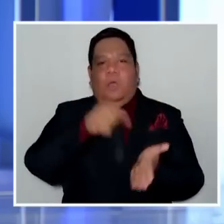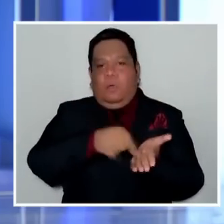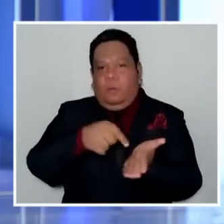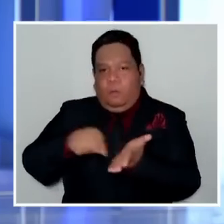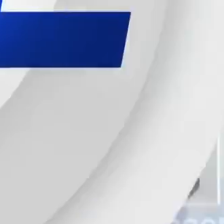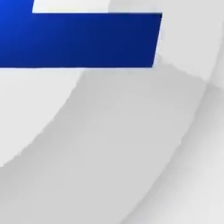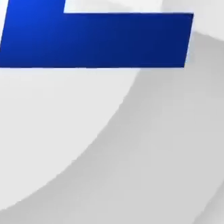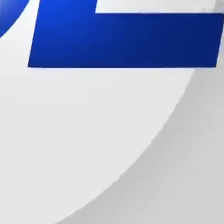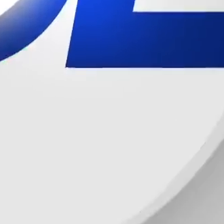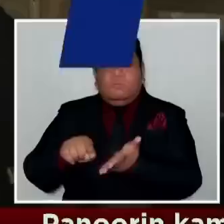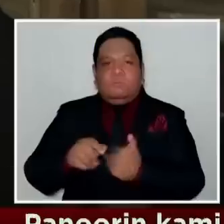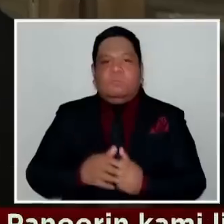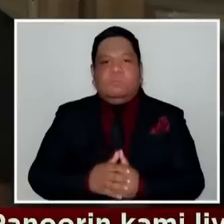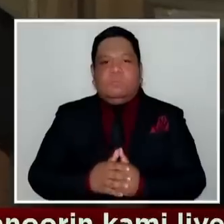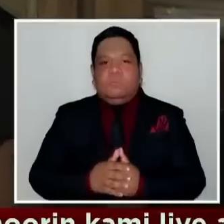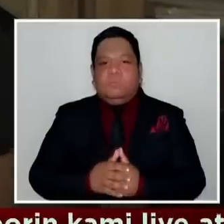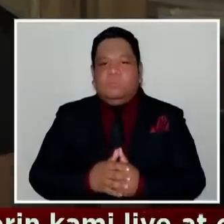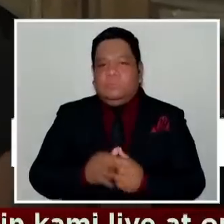Chico.